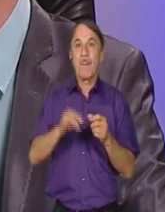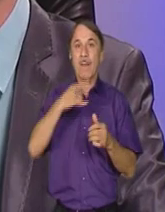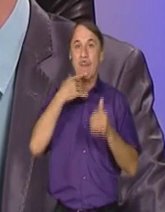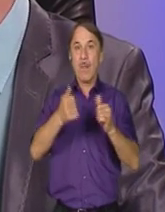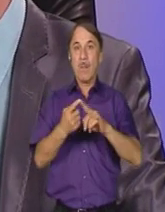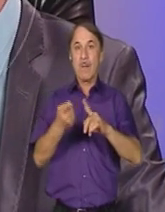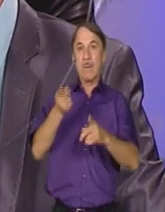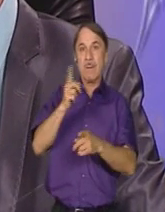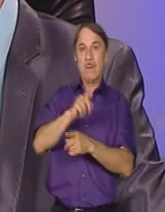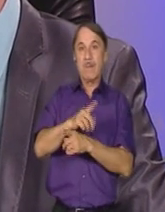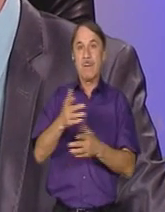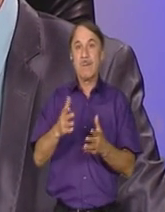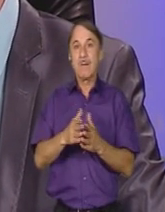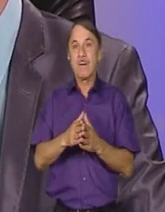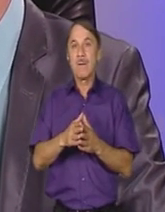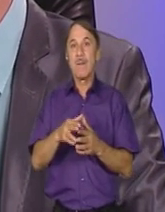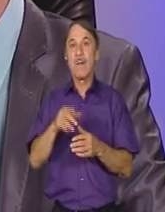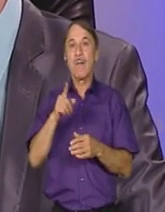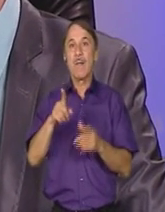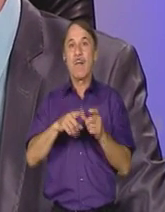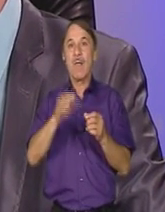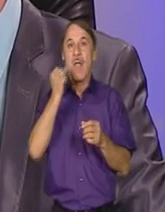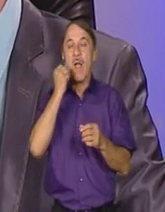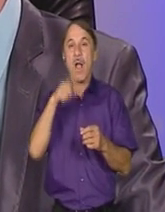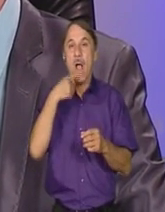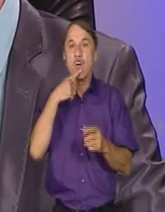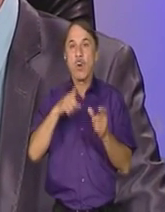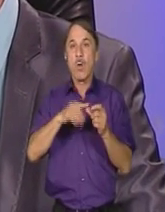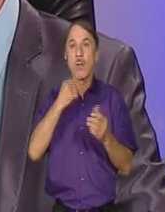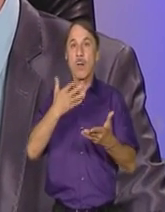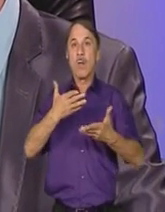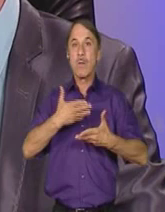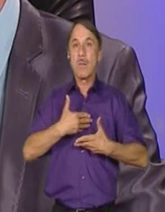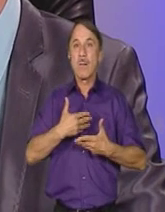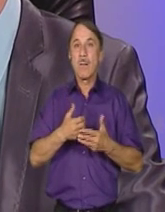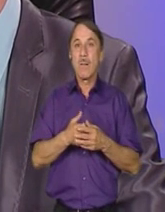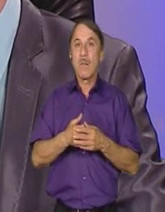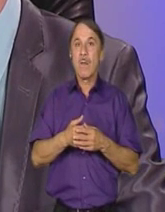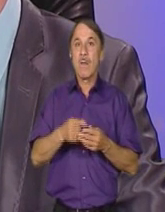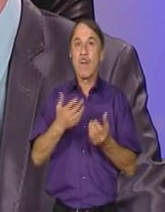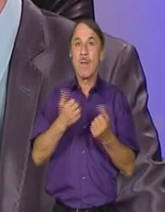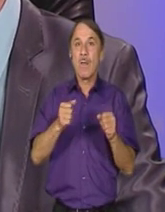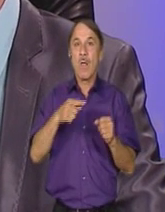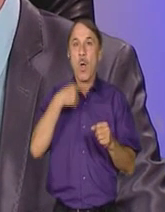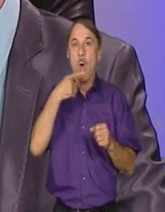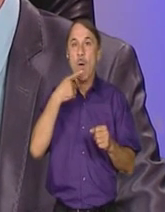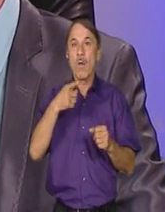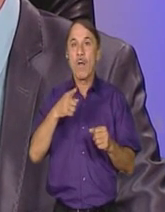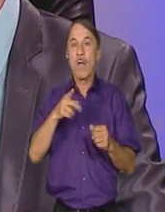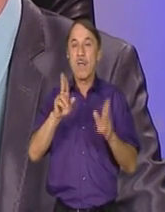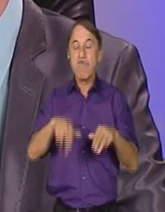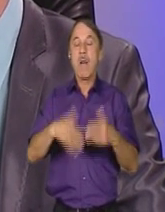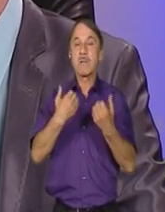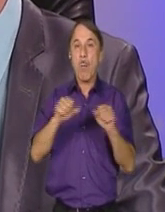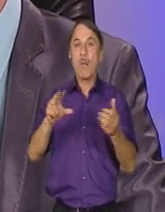Kažite mi, ako bi se zabranilo, a nadamo se da neće i kažu da smo jedno društvo u kojem slobode govora